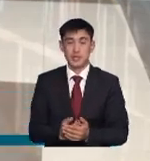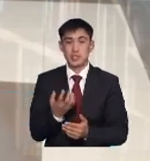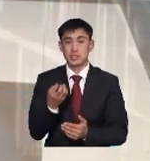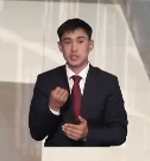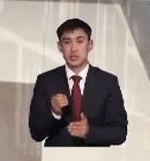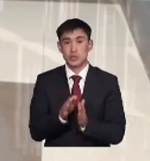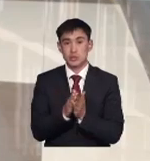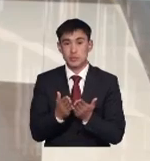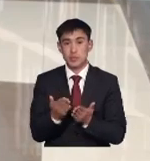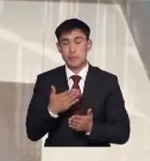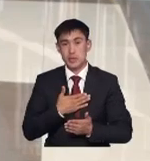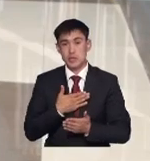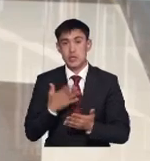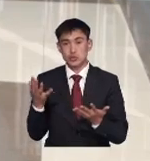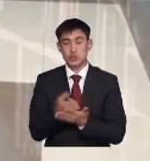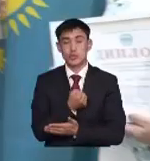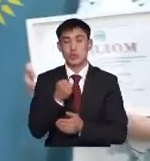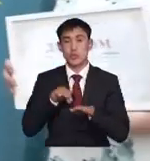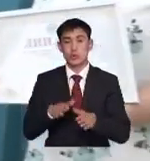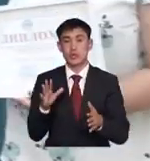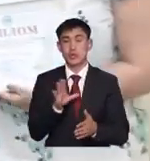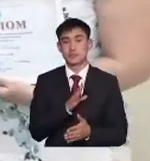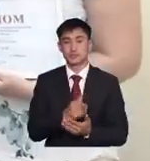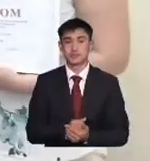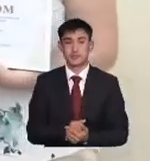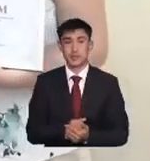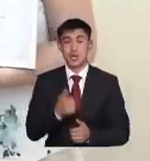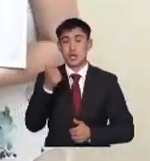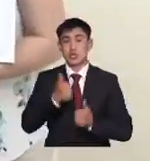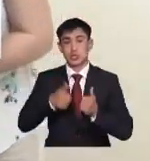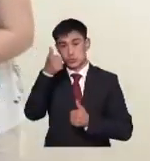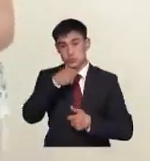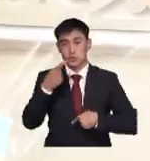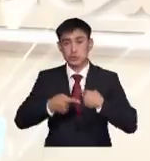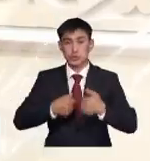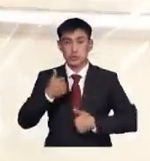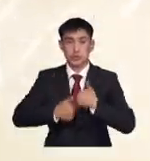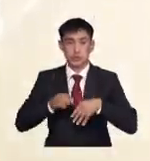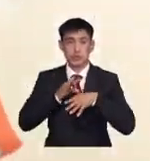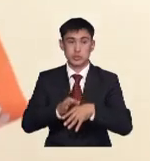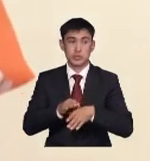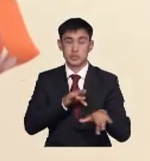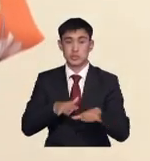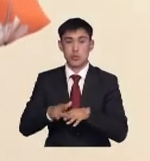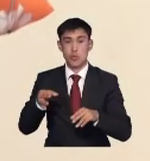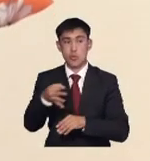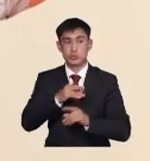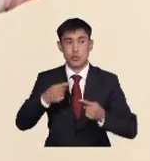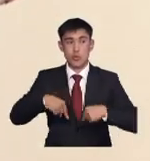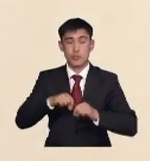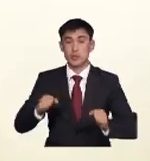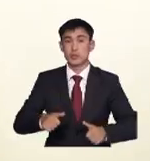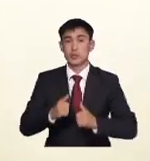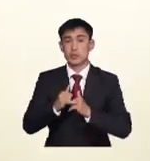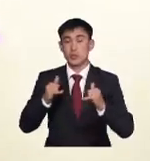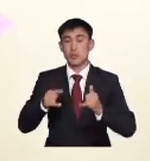осы кітаптың арқасында мен жүлделі орын алып отырмын. Байқау жылда дәстүрлі түрде өткізіледі. Биылғы шараға облыстық қоғамдық даму басқармасы